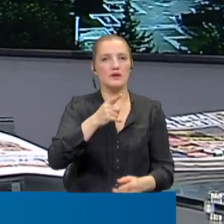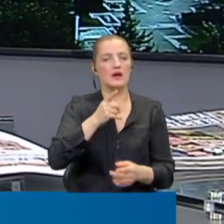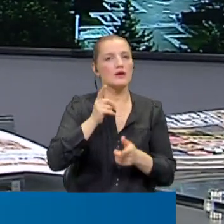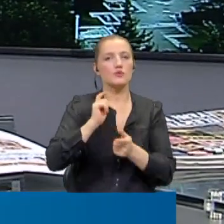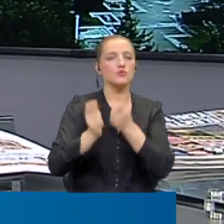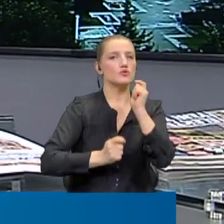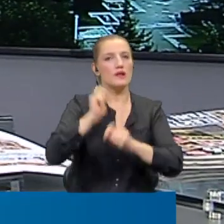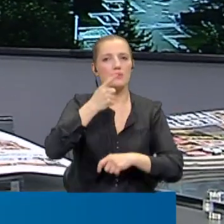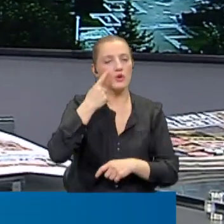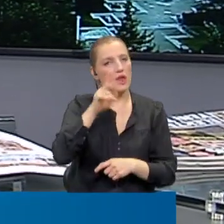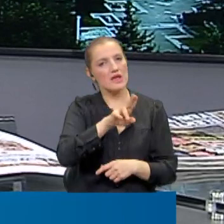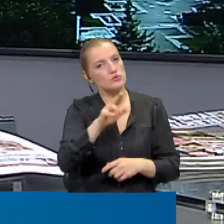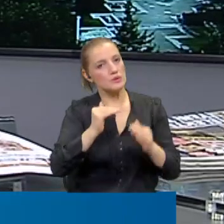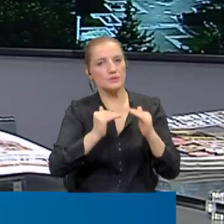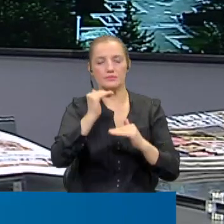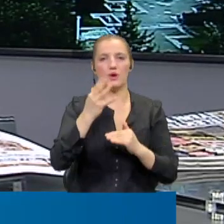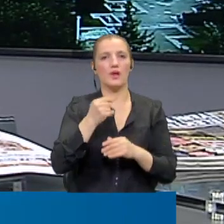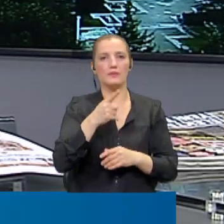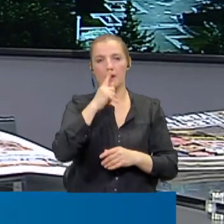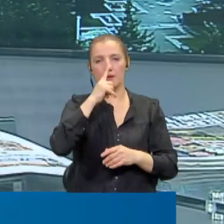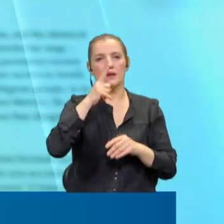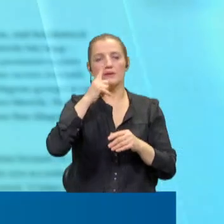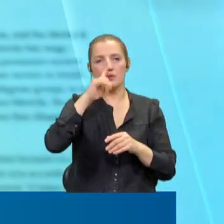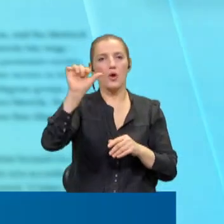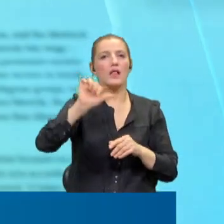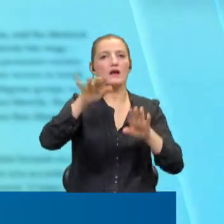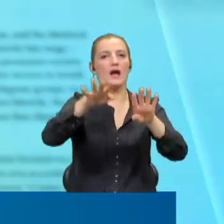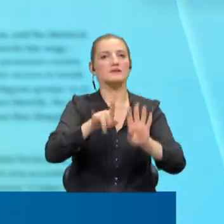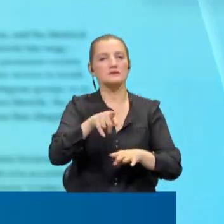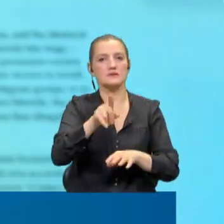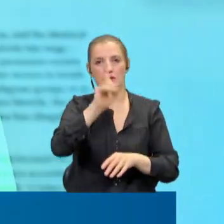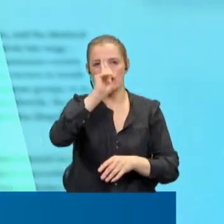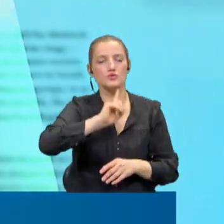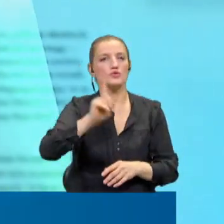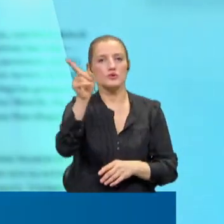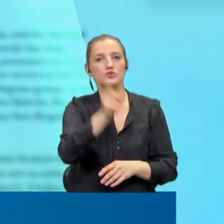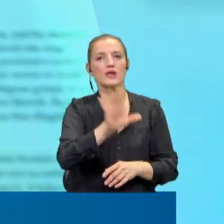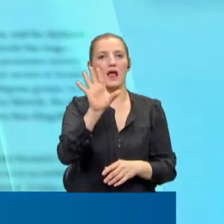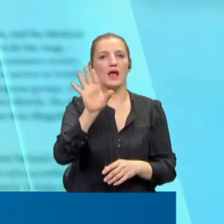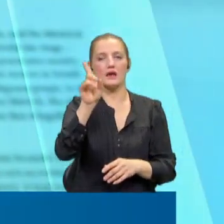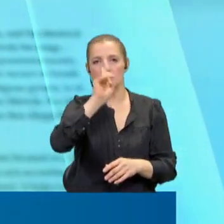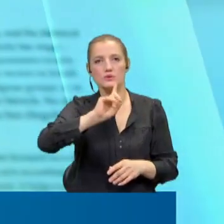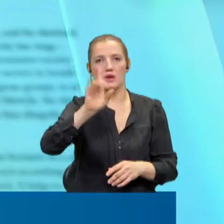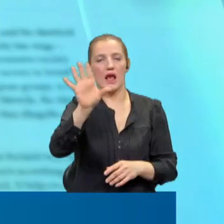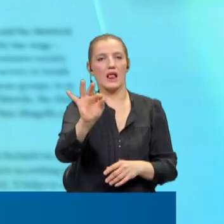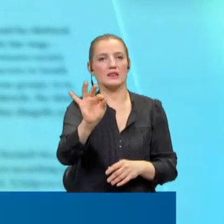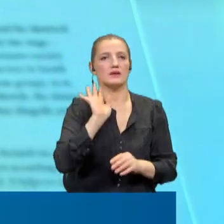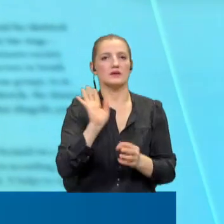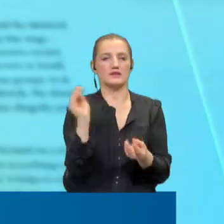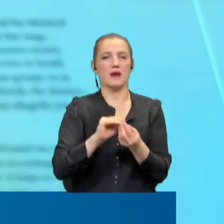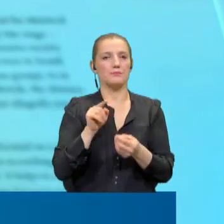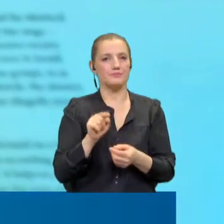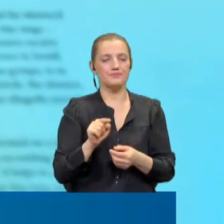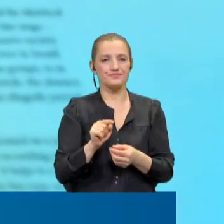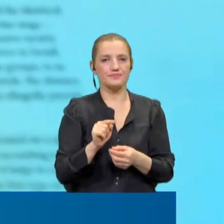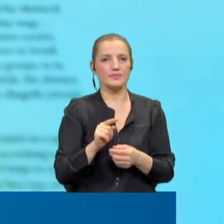göre 700 doğalgaza yapılan zam yüzde 150 100 de 50 düzeltiyorum de ben arttırmayı şimdi yüzde